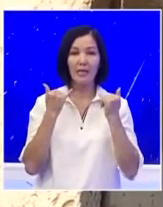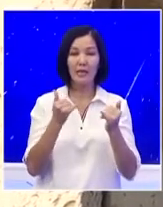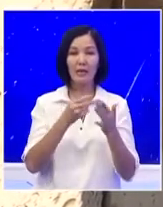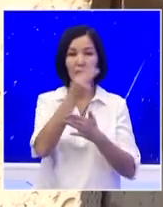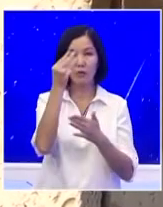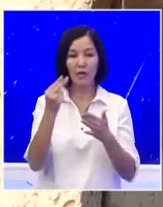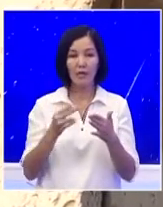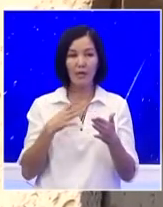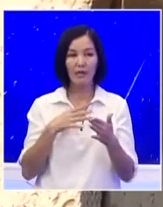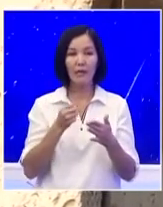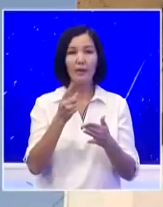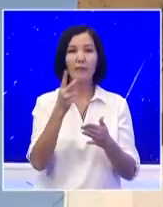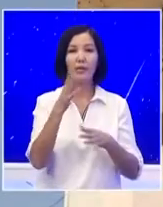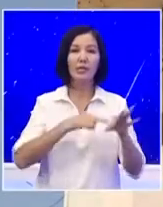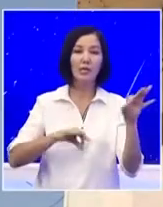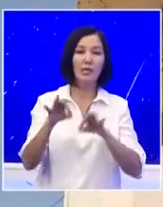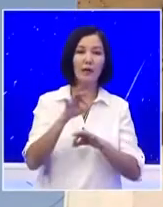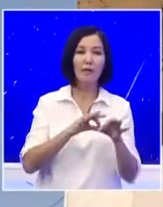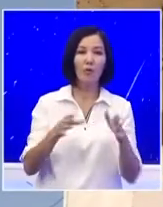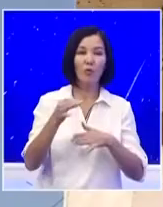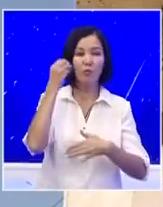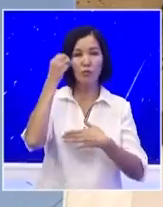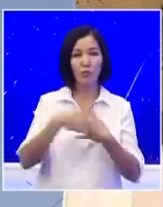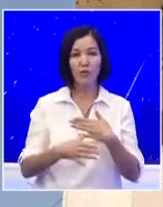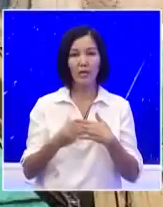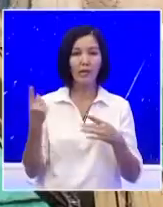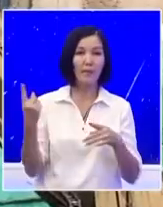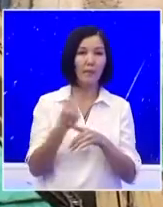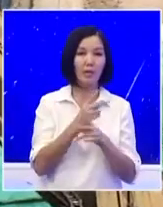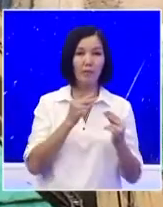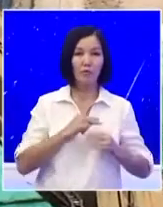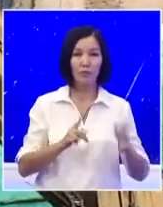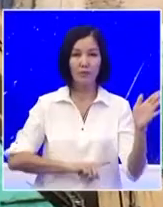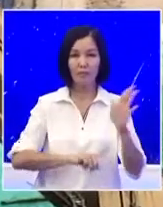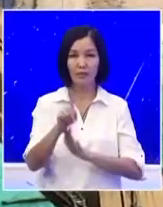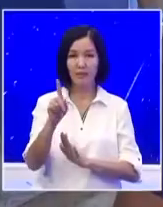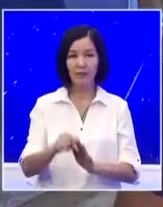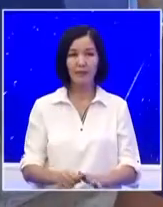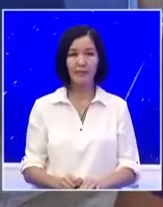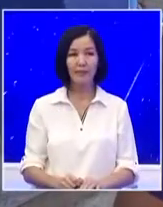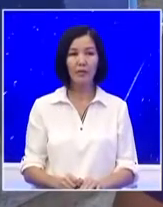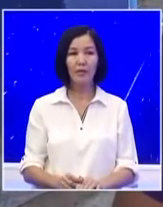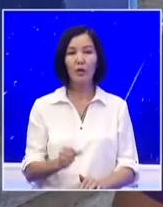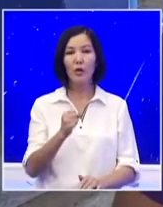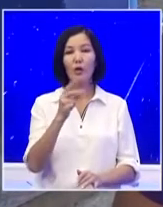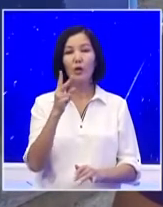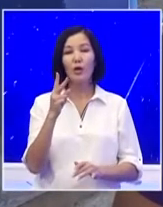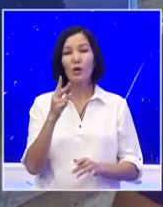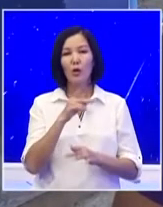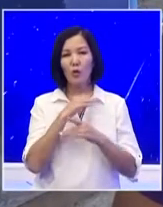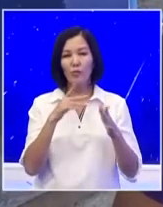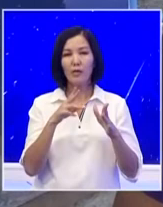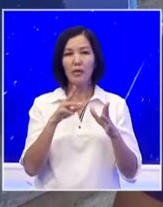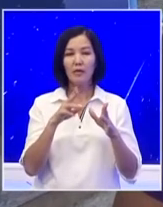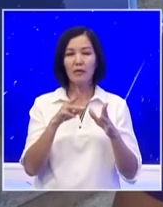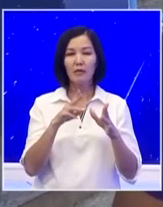салған. Оған дейін бірнеше граффити салғанымен облыс орталығындағы алғашқы жұмыстарын бастап жатыр. Көп деген білім береді, кемеңгері деп айтамыз